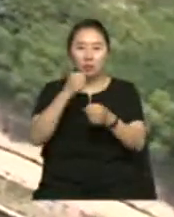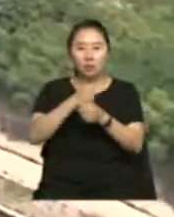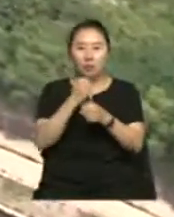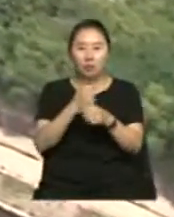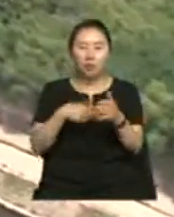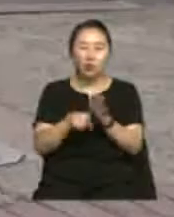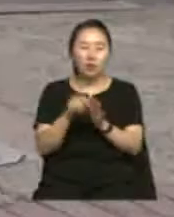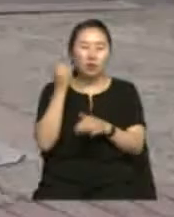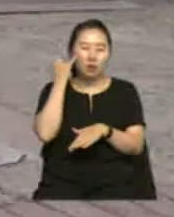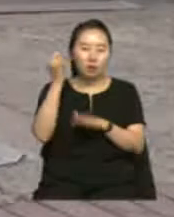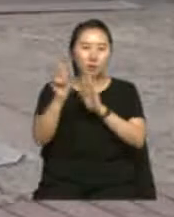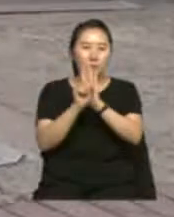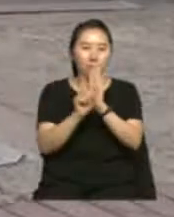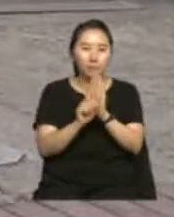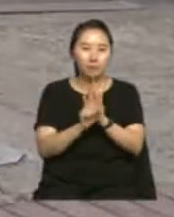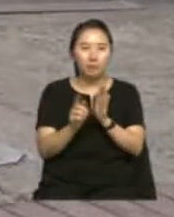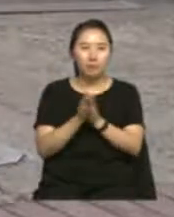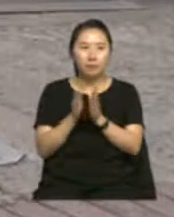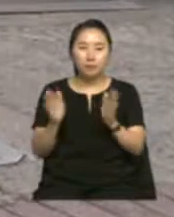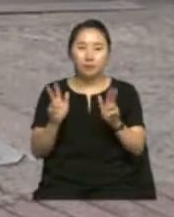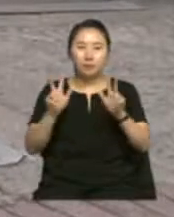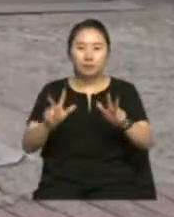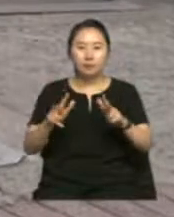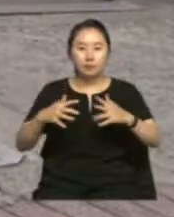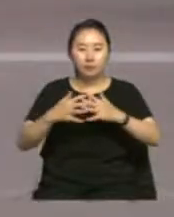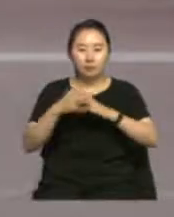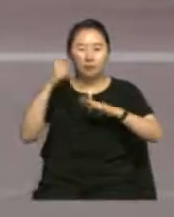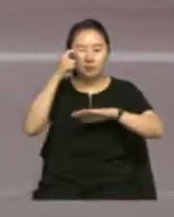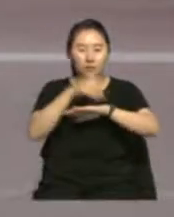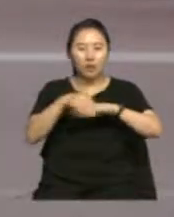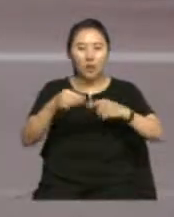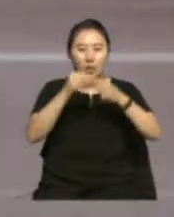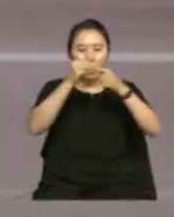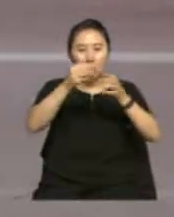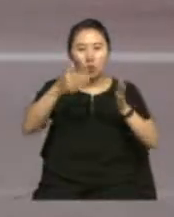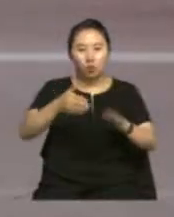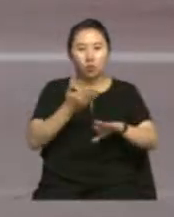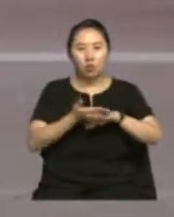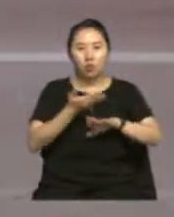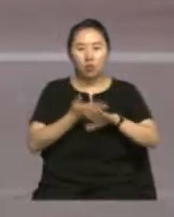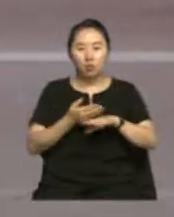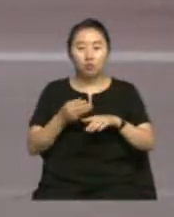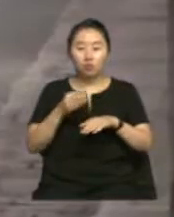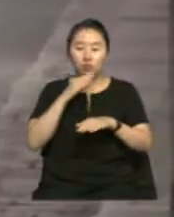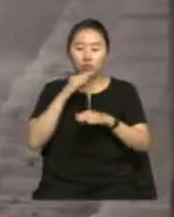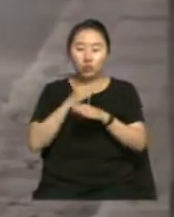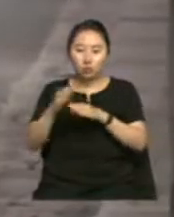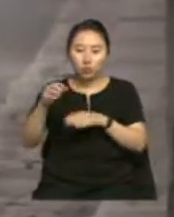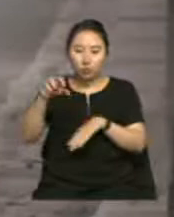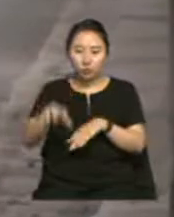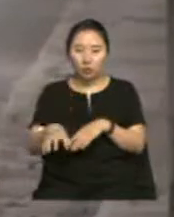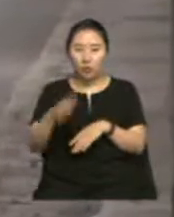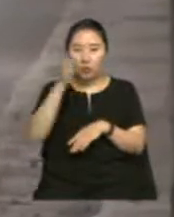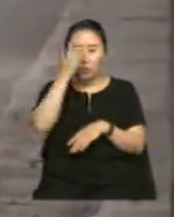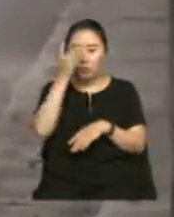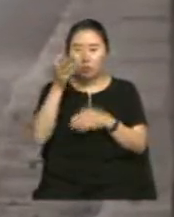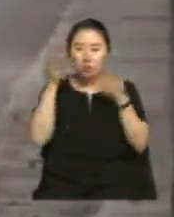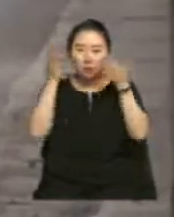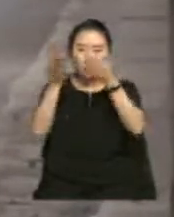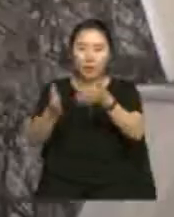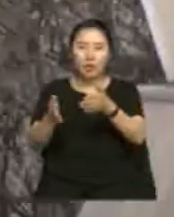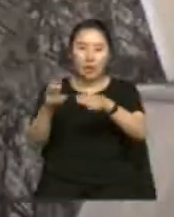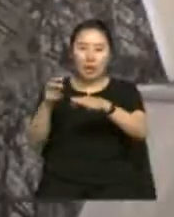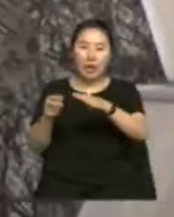위한 아이디어 공모에 나섭니다. 현재 설계안이 공개된 1단계 구간과 달리 북단 2단계 구간은 용산 방향으로